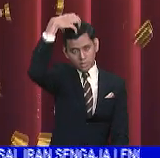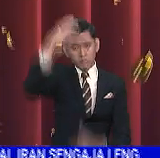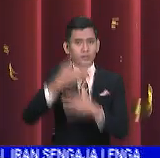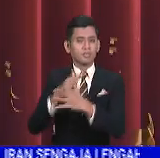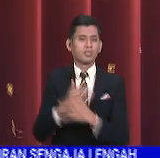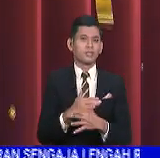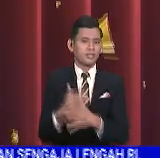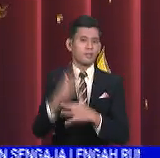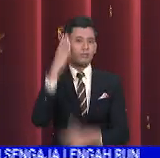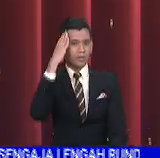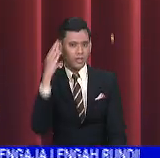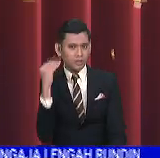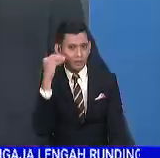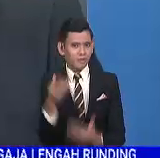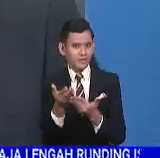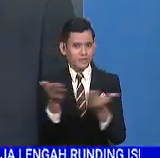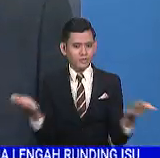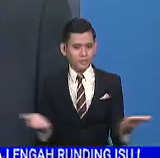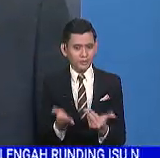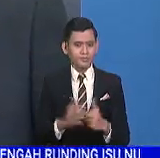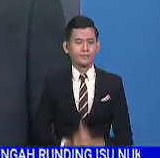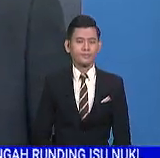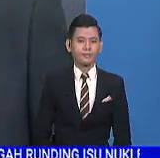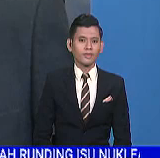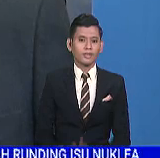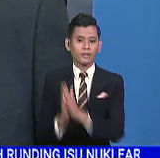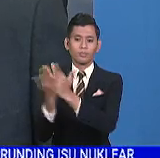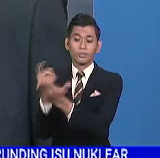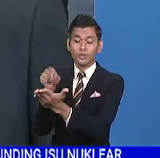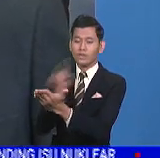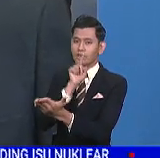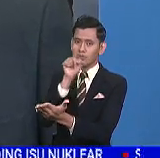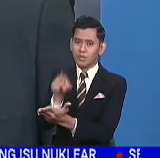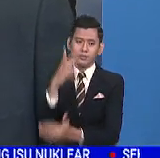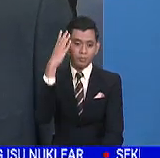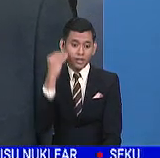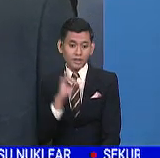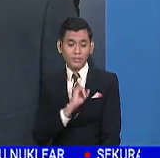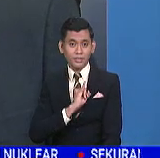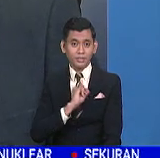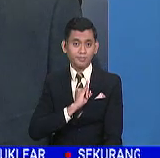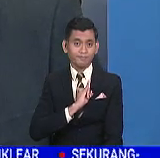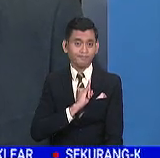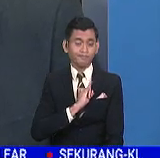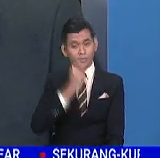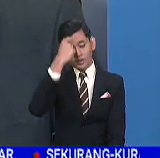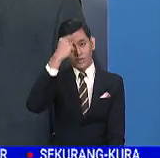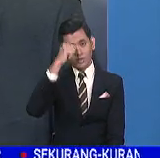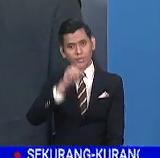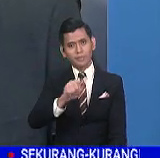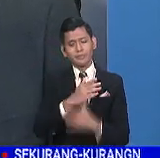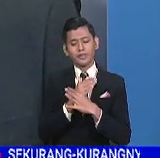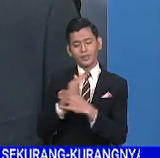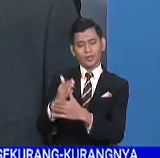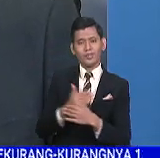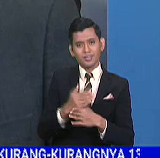berkongsi pengalamannya kepada umum. Buku ini adalah berdasarkan pengalaman saya. Ini adalah untuk